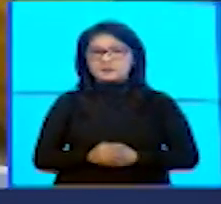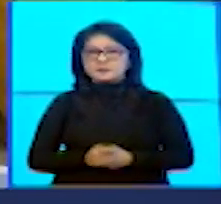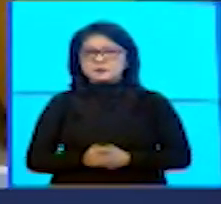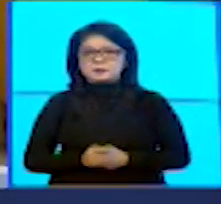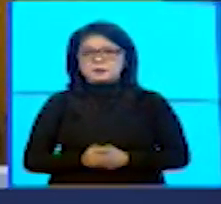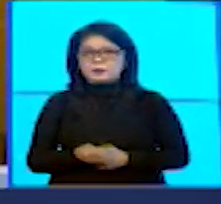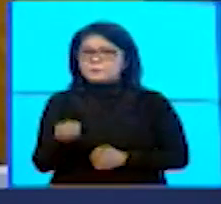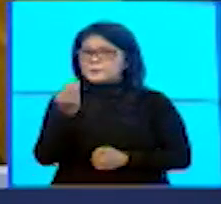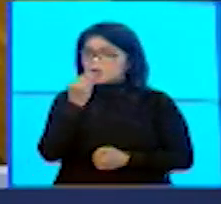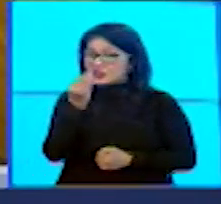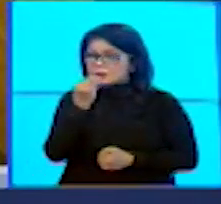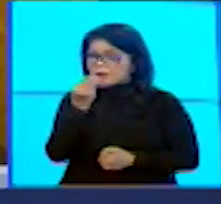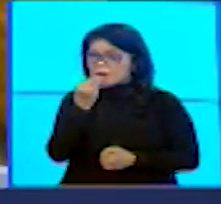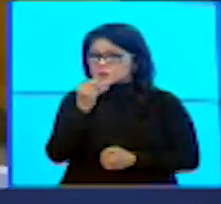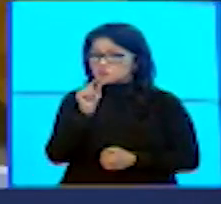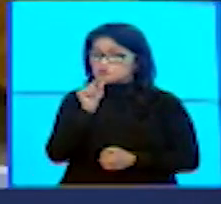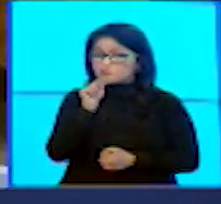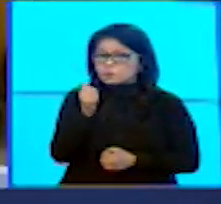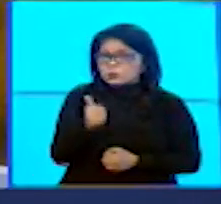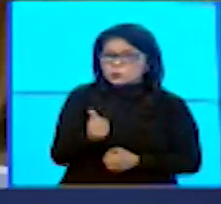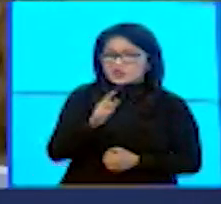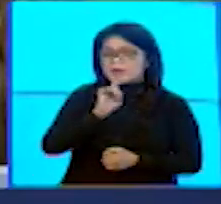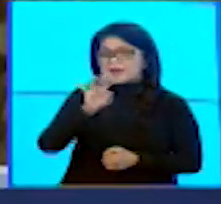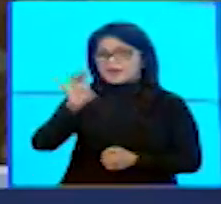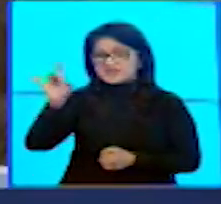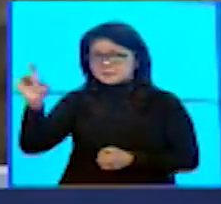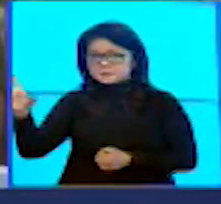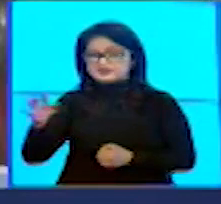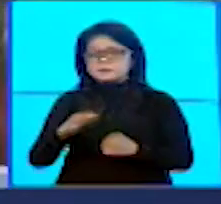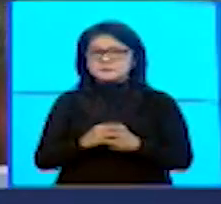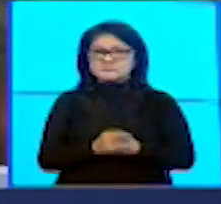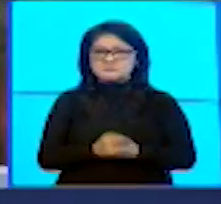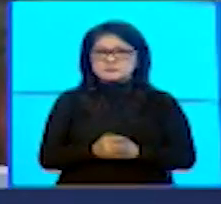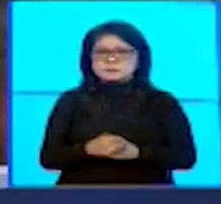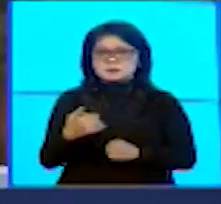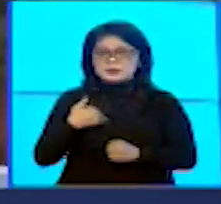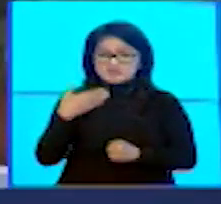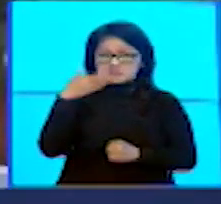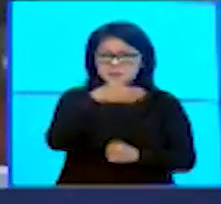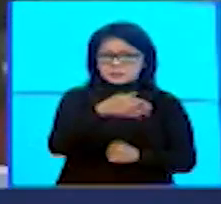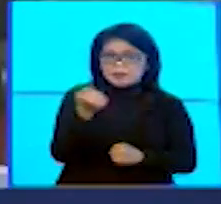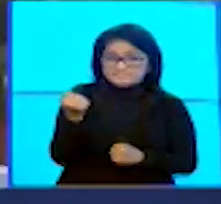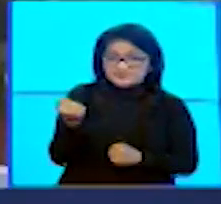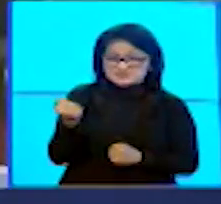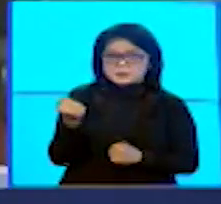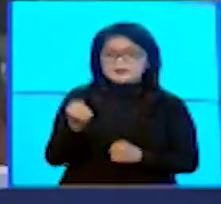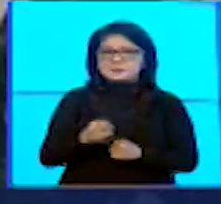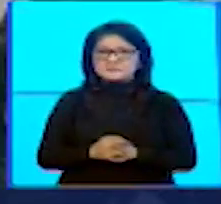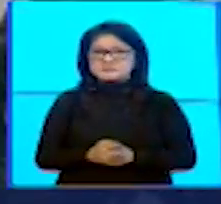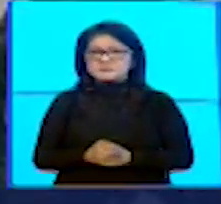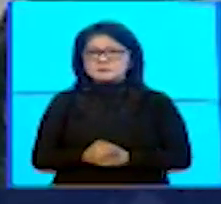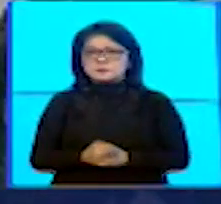makanannya, ya keperluan yang lainnya. Setelah itu ibu berangkat ke pasar. Pulang dari pasar, ibu langsung